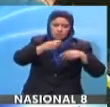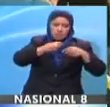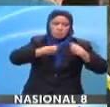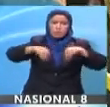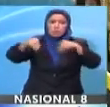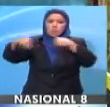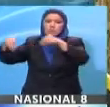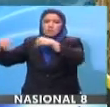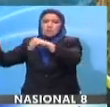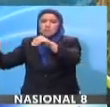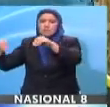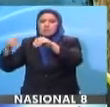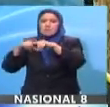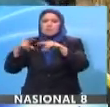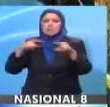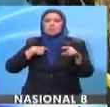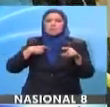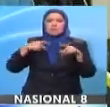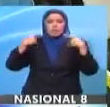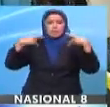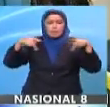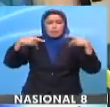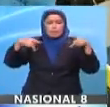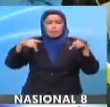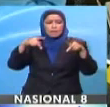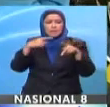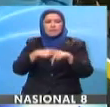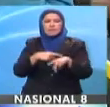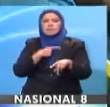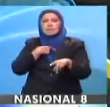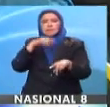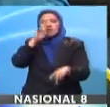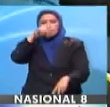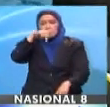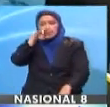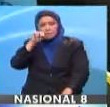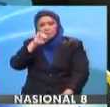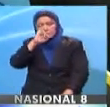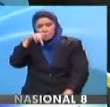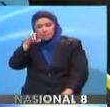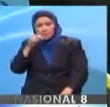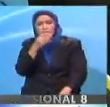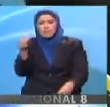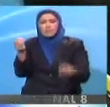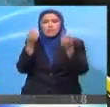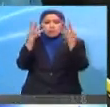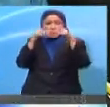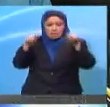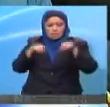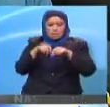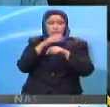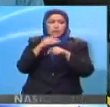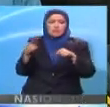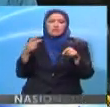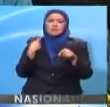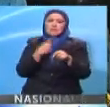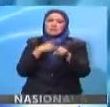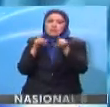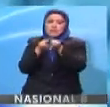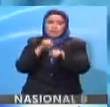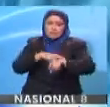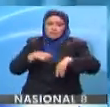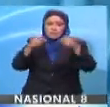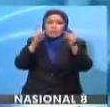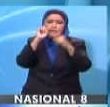kedai makanipin dan beberapa tempat lagi dan sampil itu kita memberi sumbangan untuk hari raya